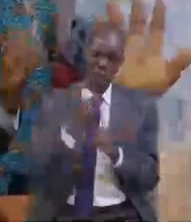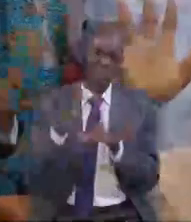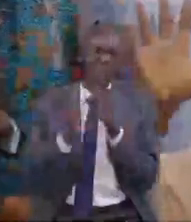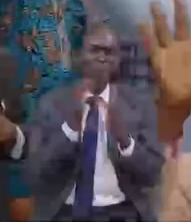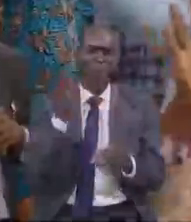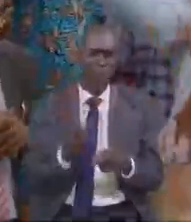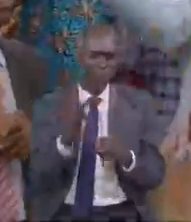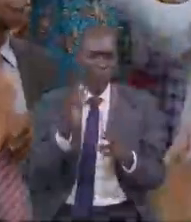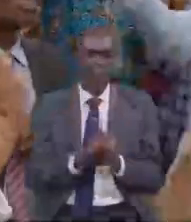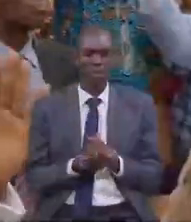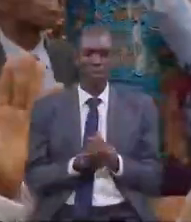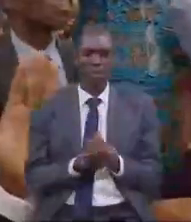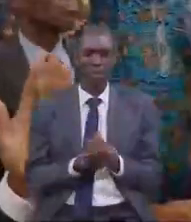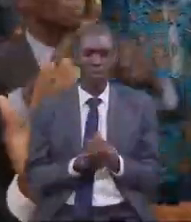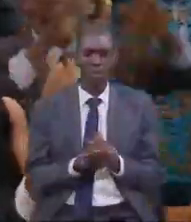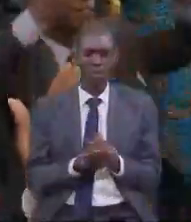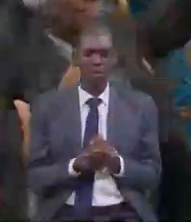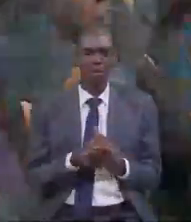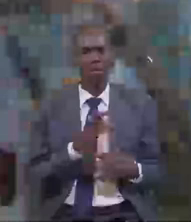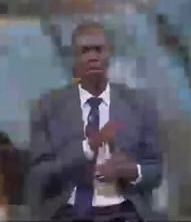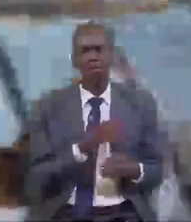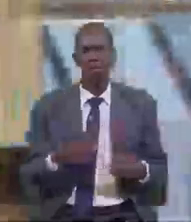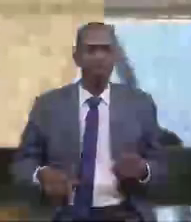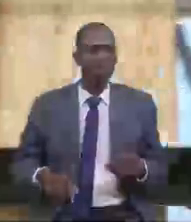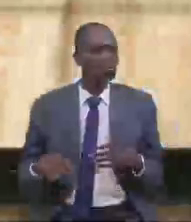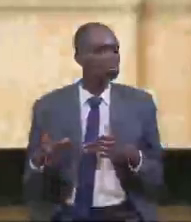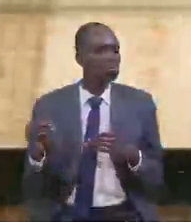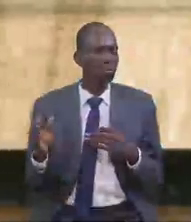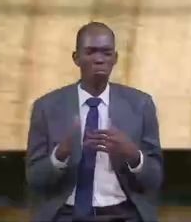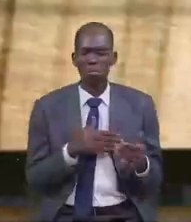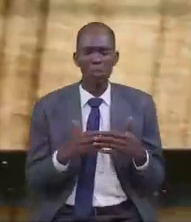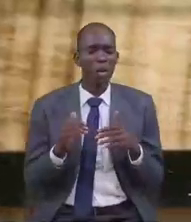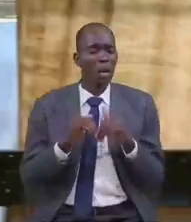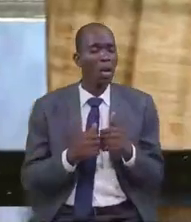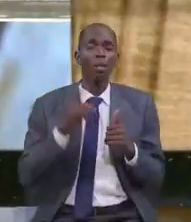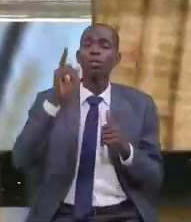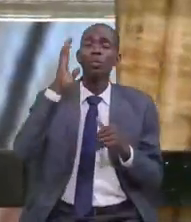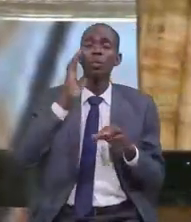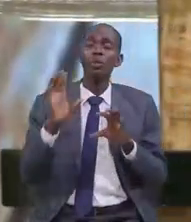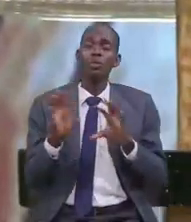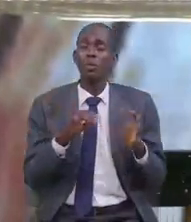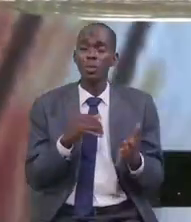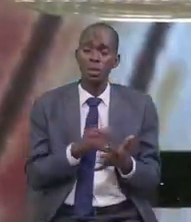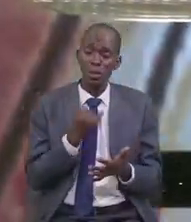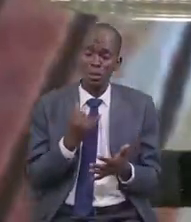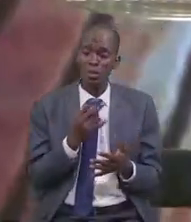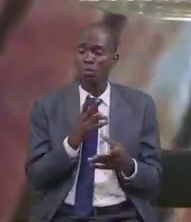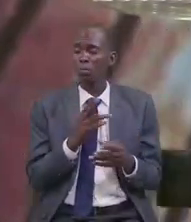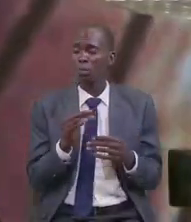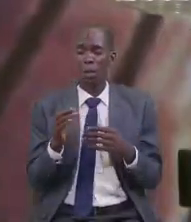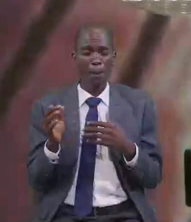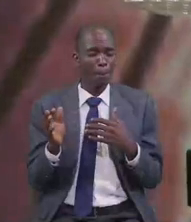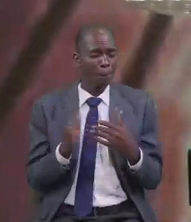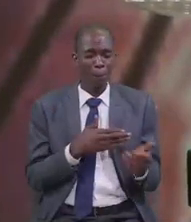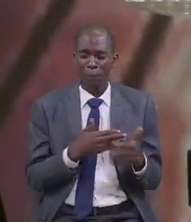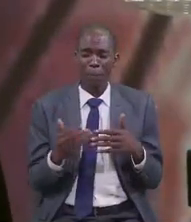prochaine. Seigneur, comment tu vas le faire? Comment tu